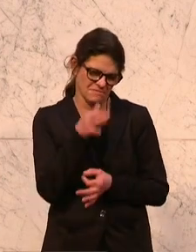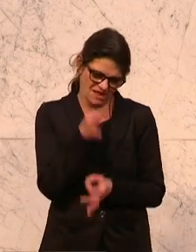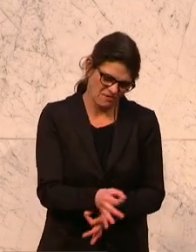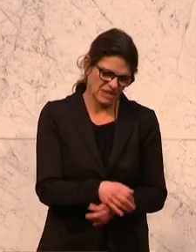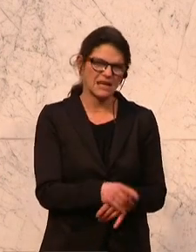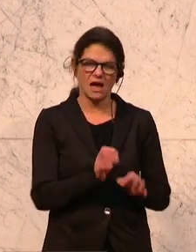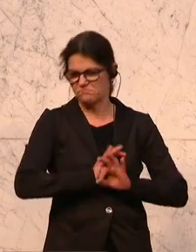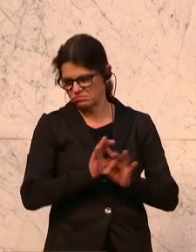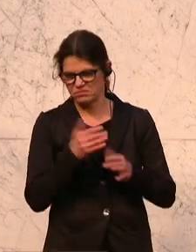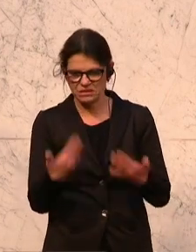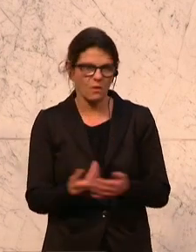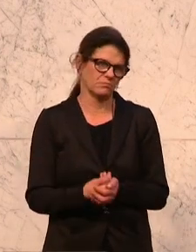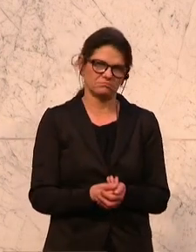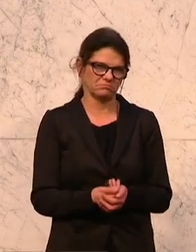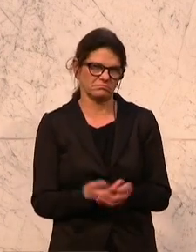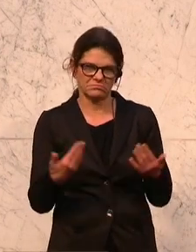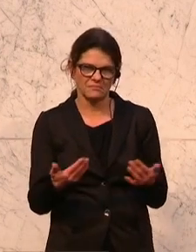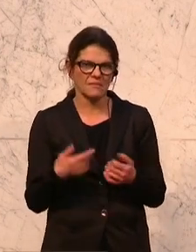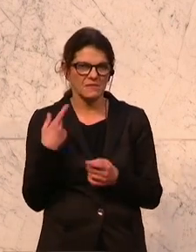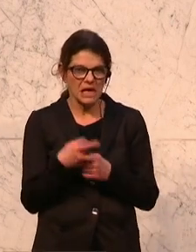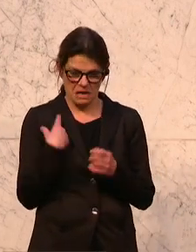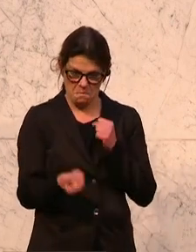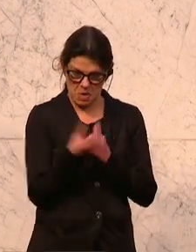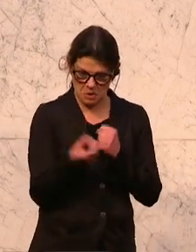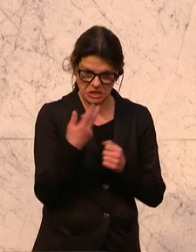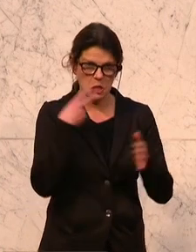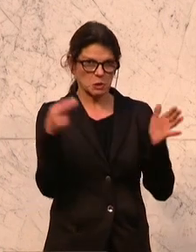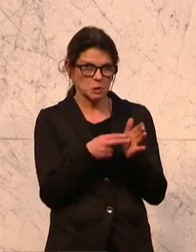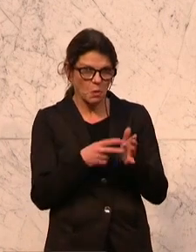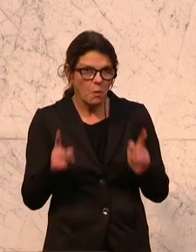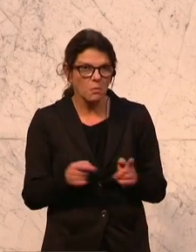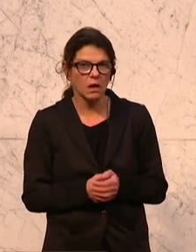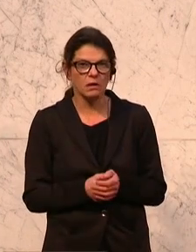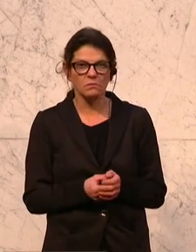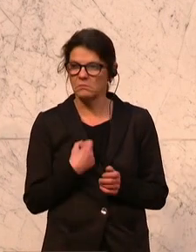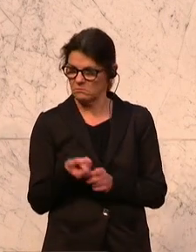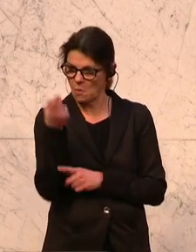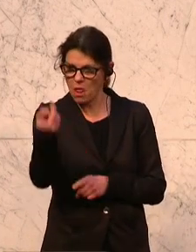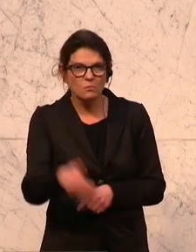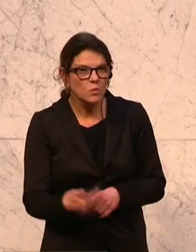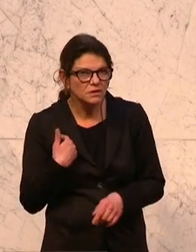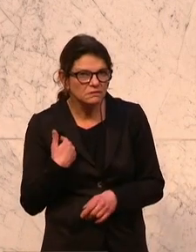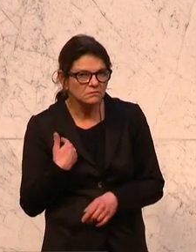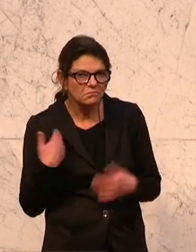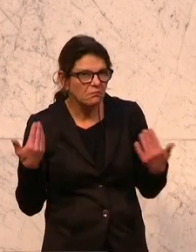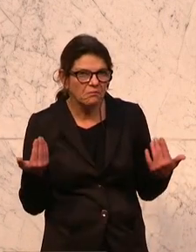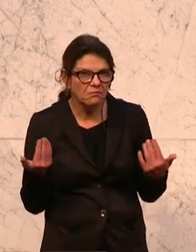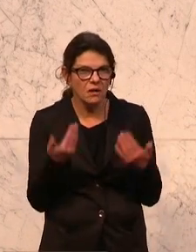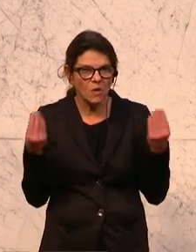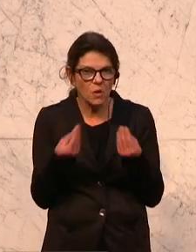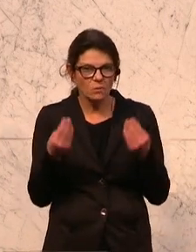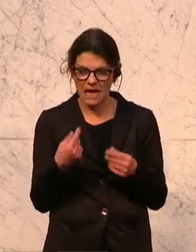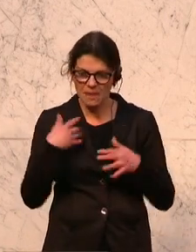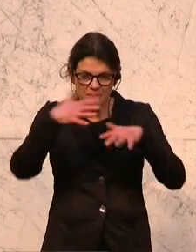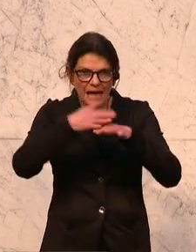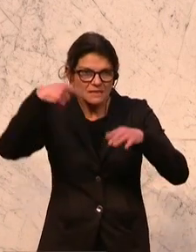und effektiv sei, dass produzierter Strom weggeschmissen werden muss, im Sinne, dass es nicht ans